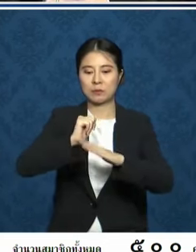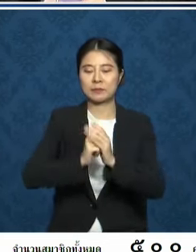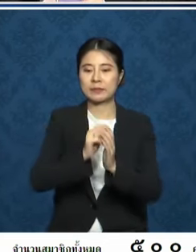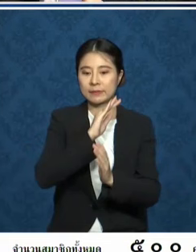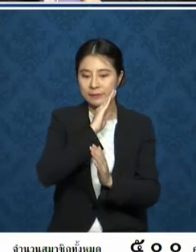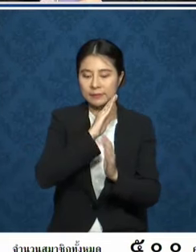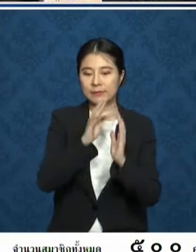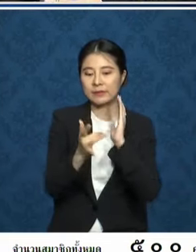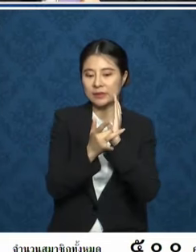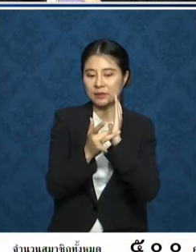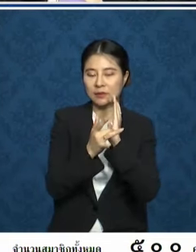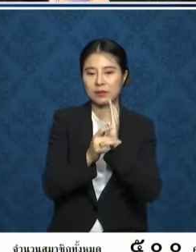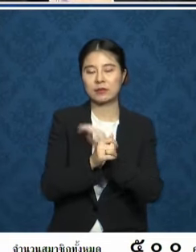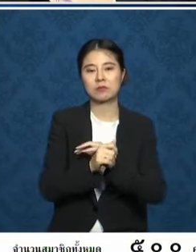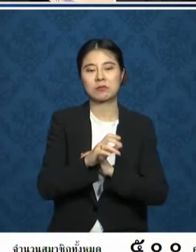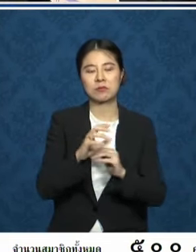เช่นเทคโนโยี AI